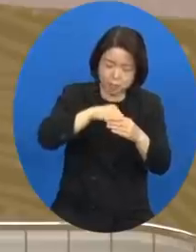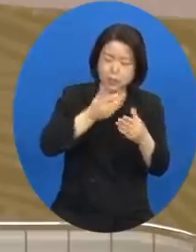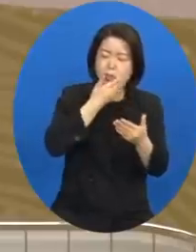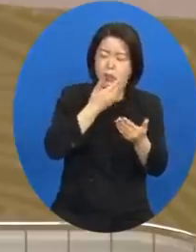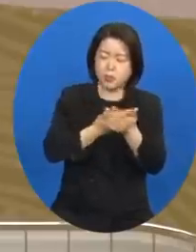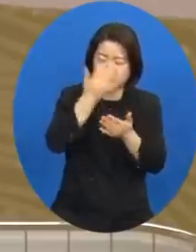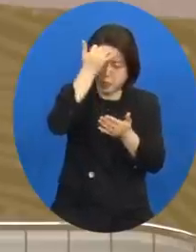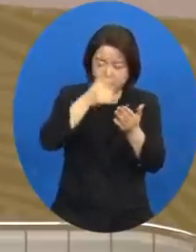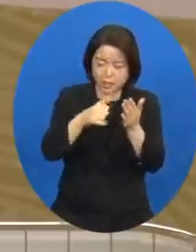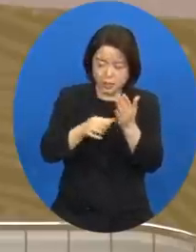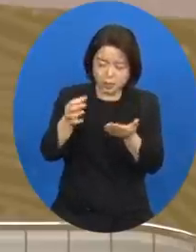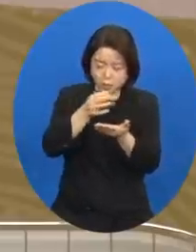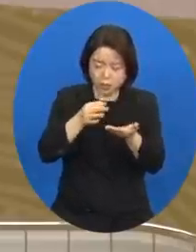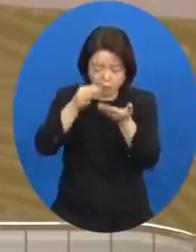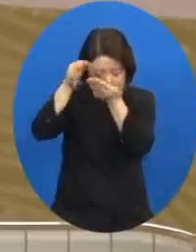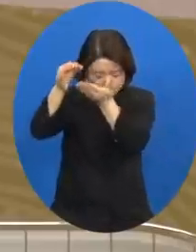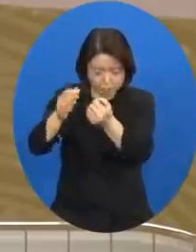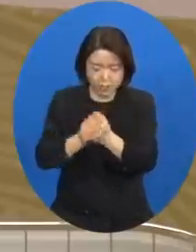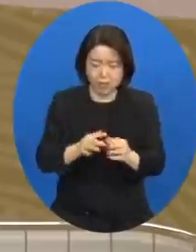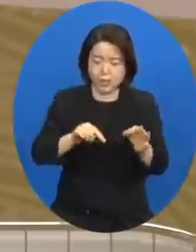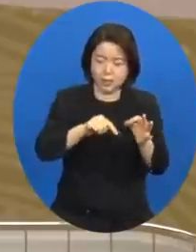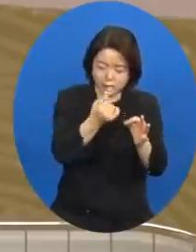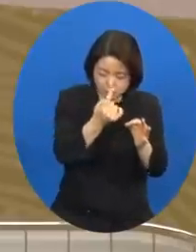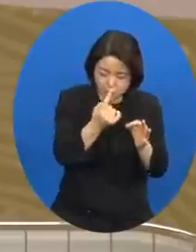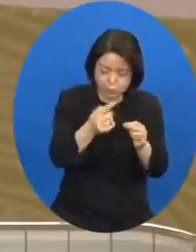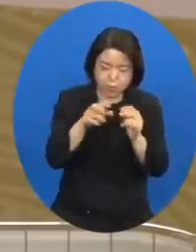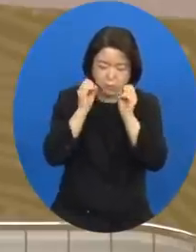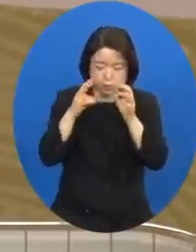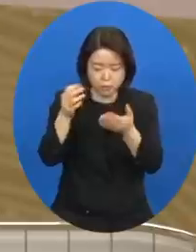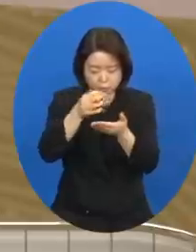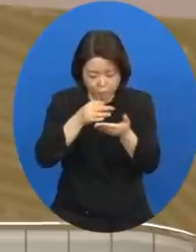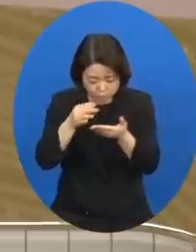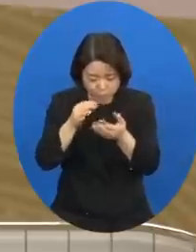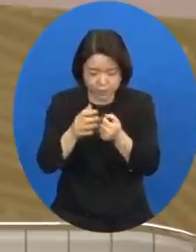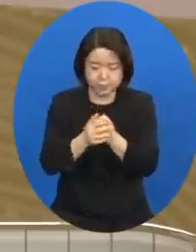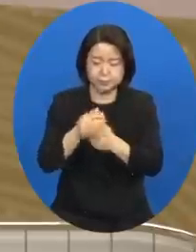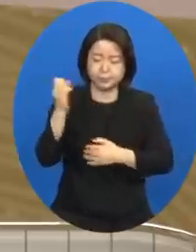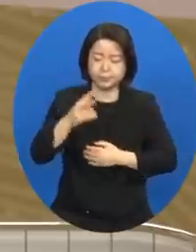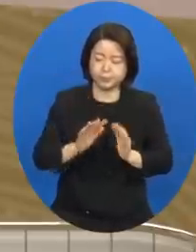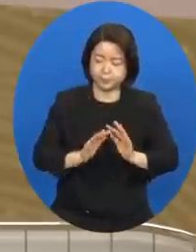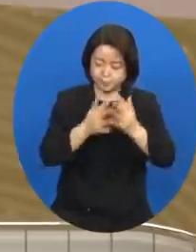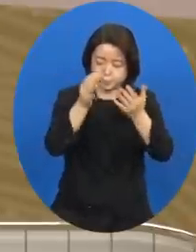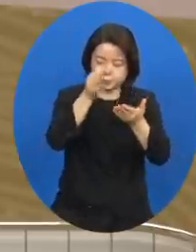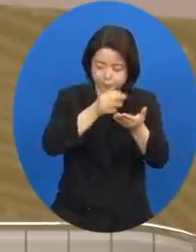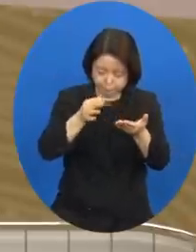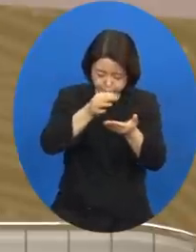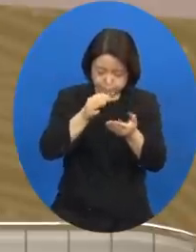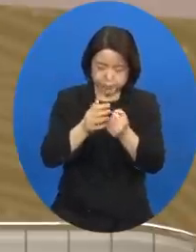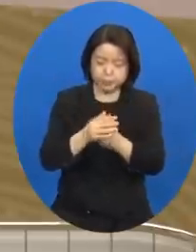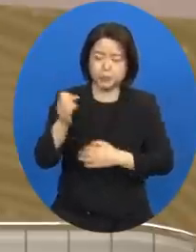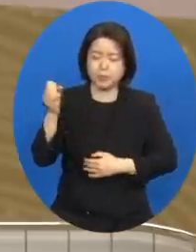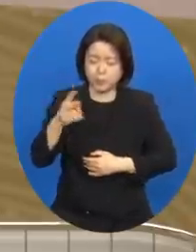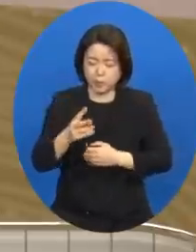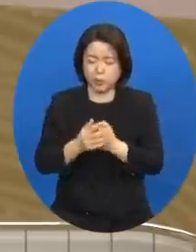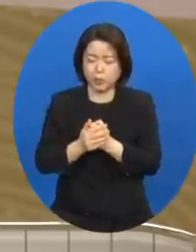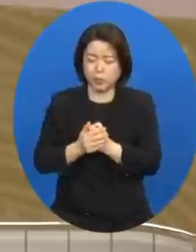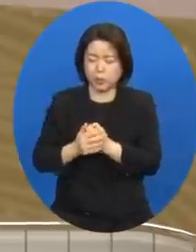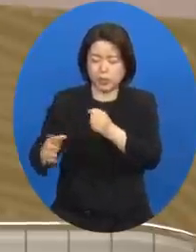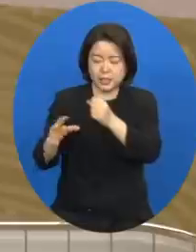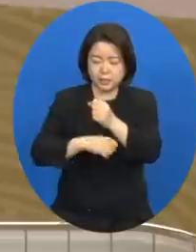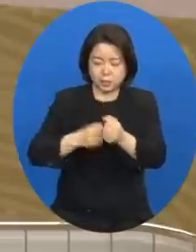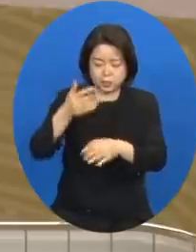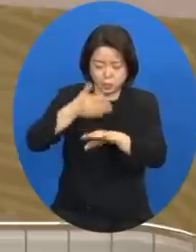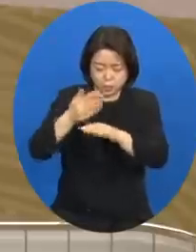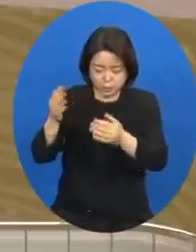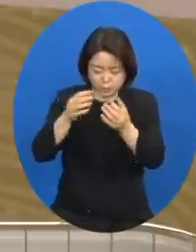주께 봉헌합니다. 십일조와 선교헌금과 또 건축헌금 또